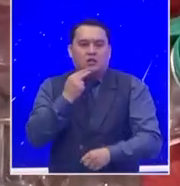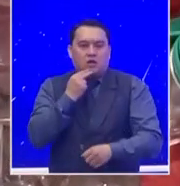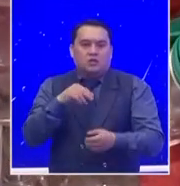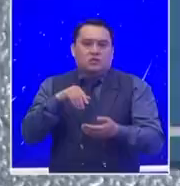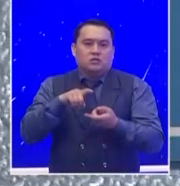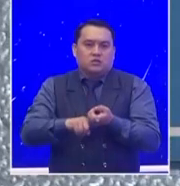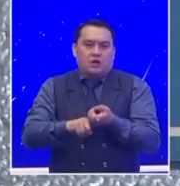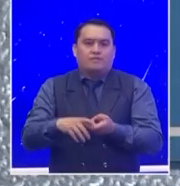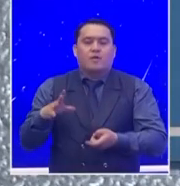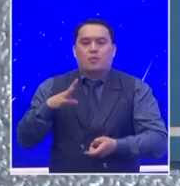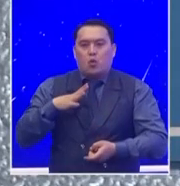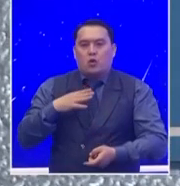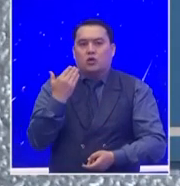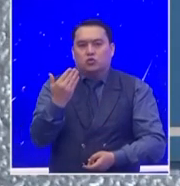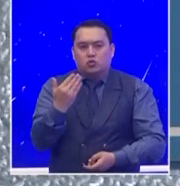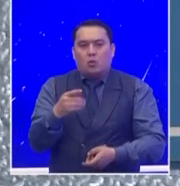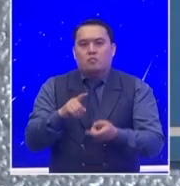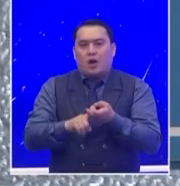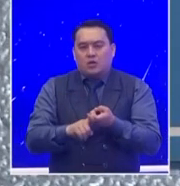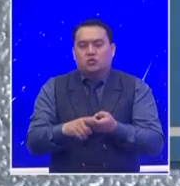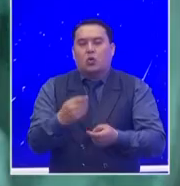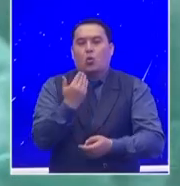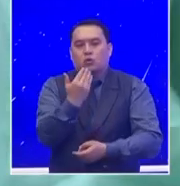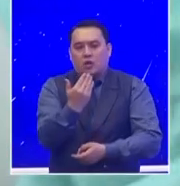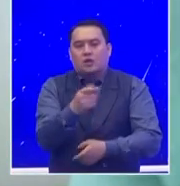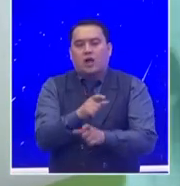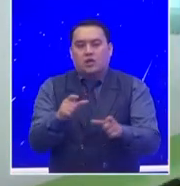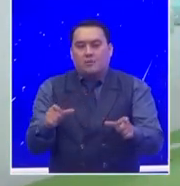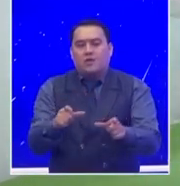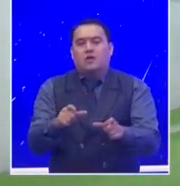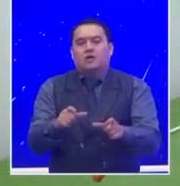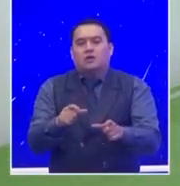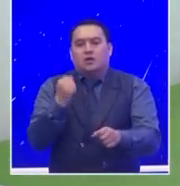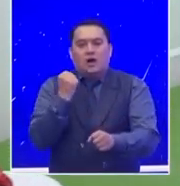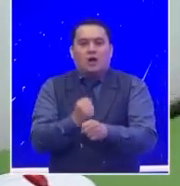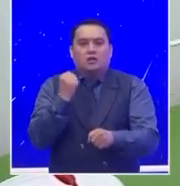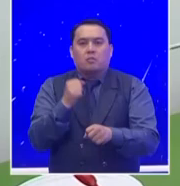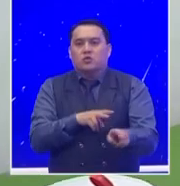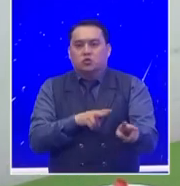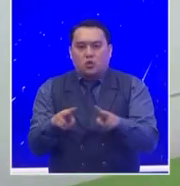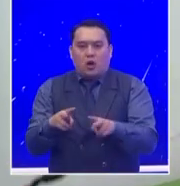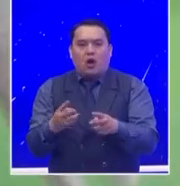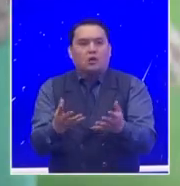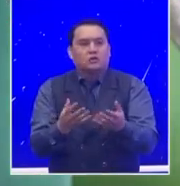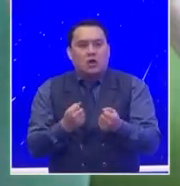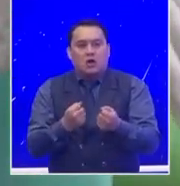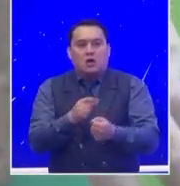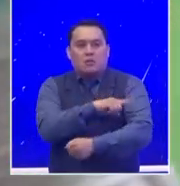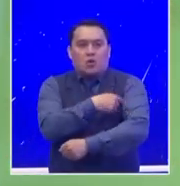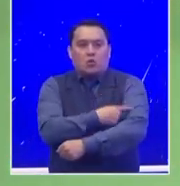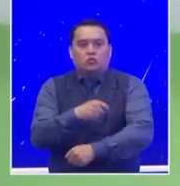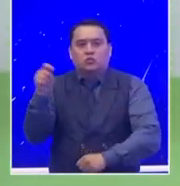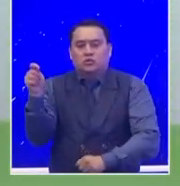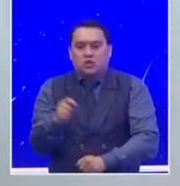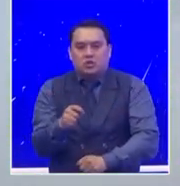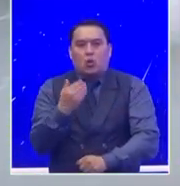тіркелген елде болған үшін және олармен байланысқа түскендіктен осы азаматтар қатаң бақылауға алынды. Бірден жұқпалы аурухана бөліміне